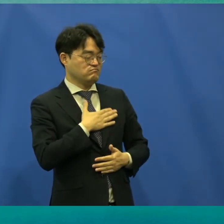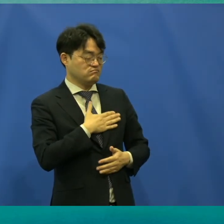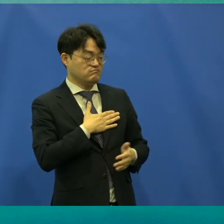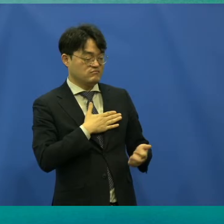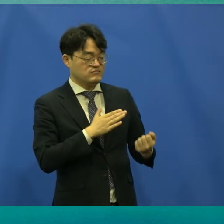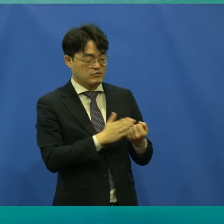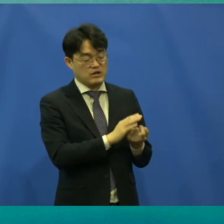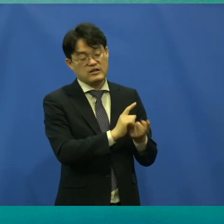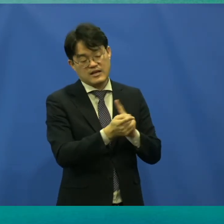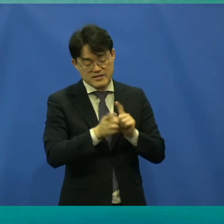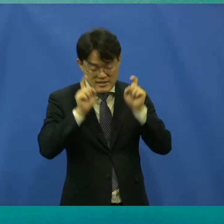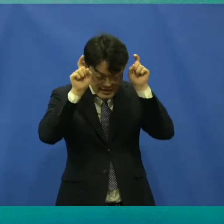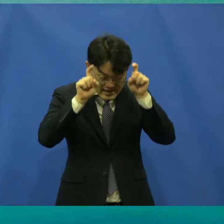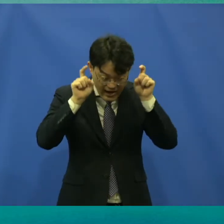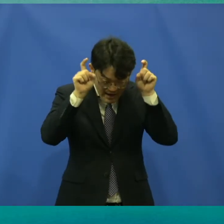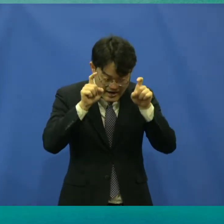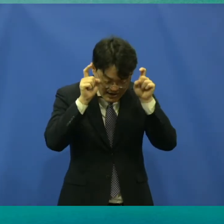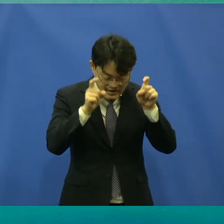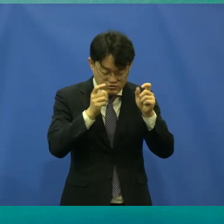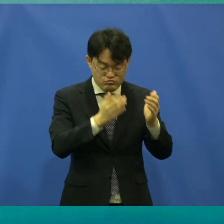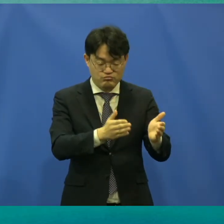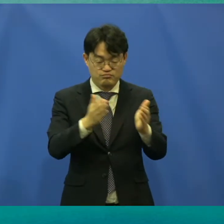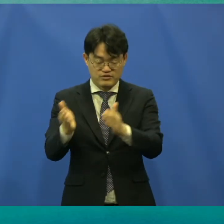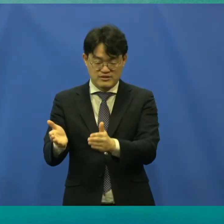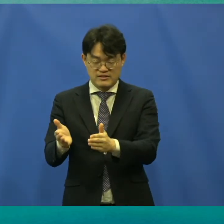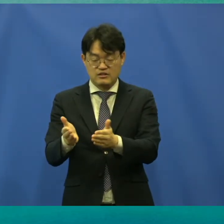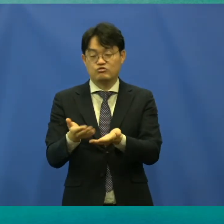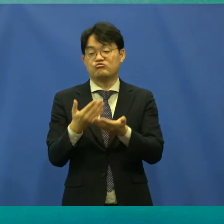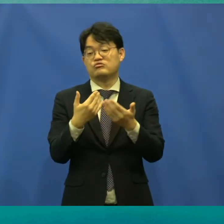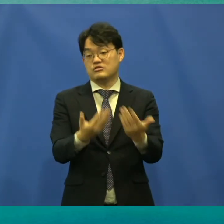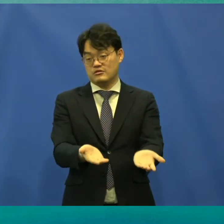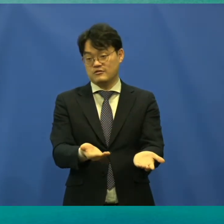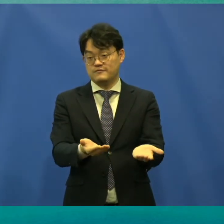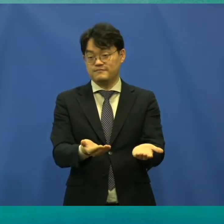누구든지 자기 생명을 잃고자 하면